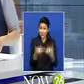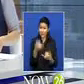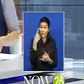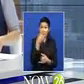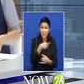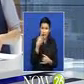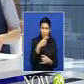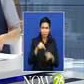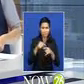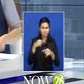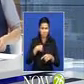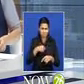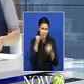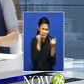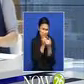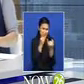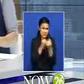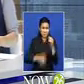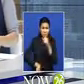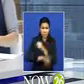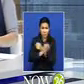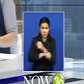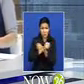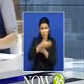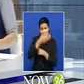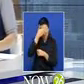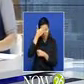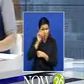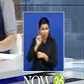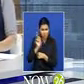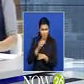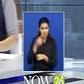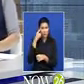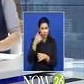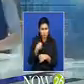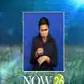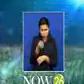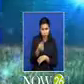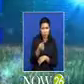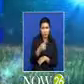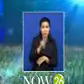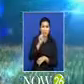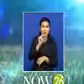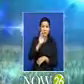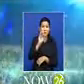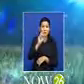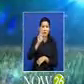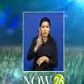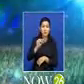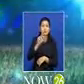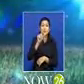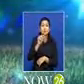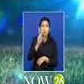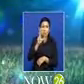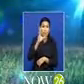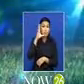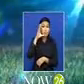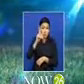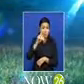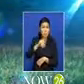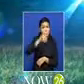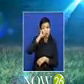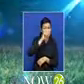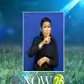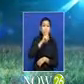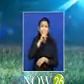ไปเป็นคอฟุตบอลจะเลื่อนติดตามชมนะครับดิวิชั่น2ถ่ายทอดสดผ่านทางนาว26ครับวันพรุ่งนี้วันเสาร์แล้วก็